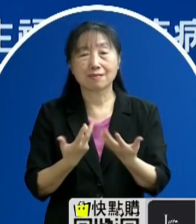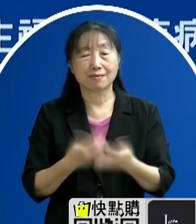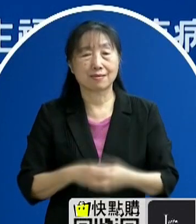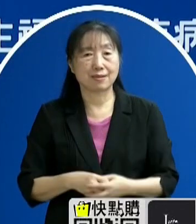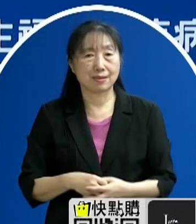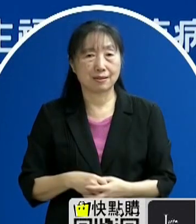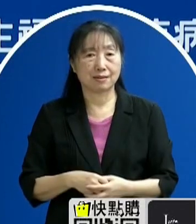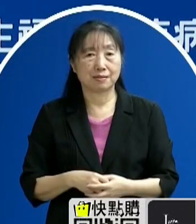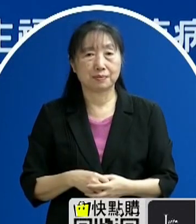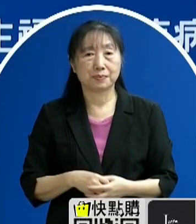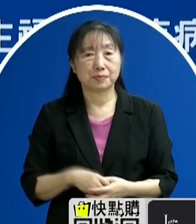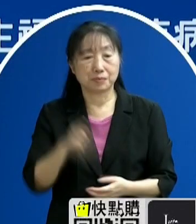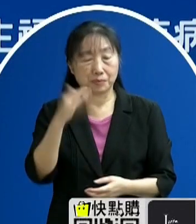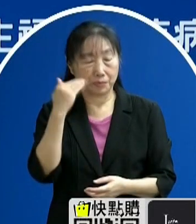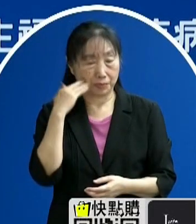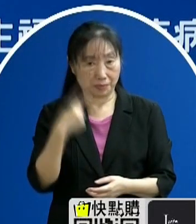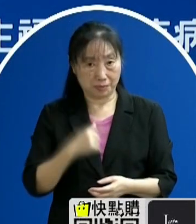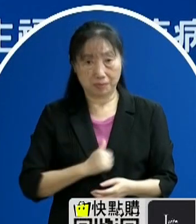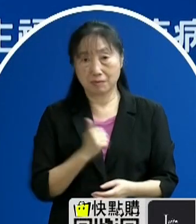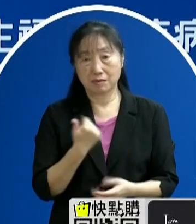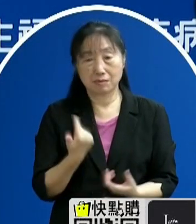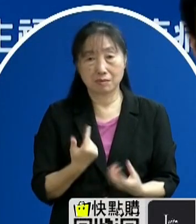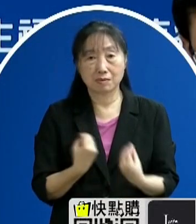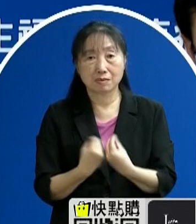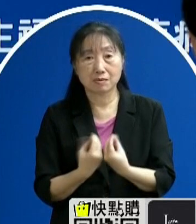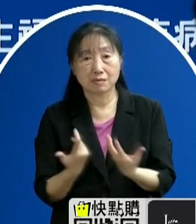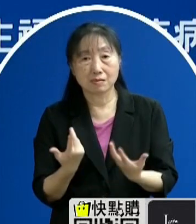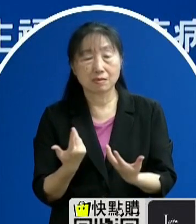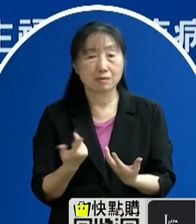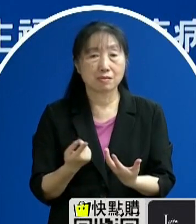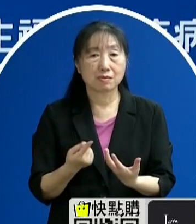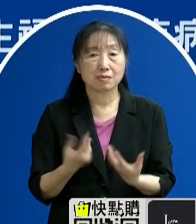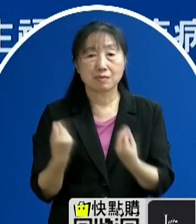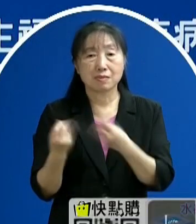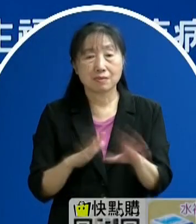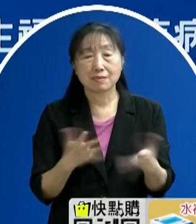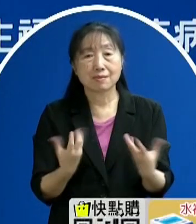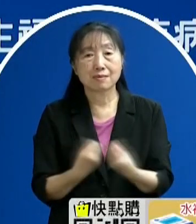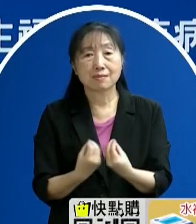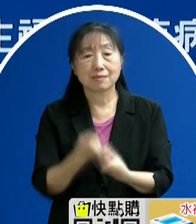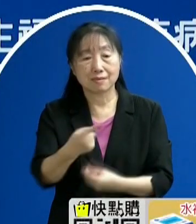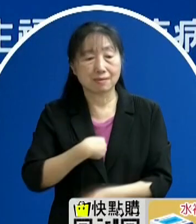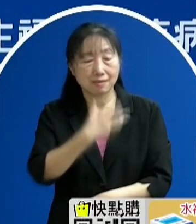就是说我们在不可抗力的情况之下，那当然这疫